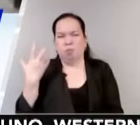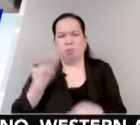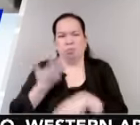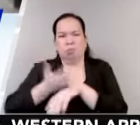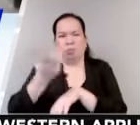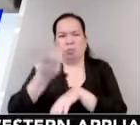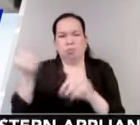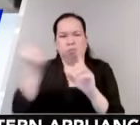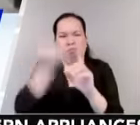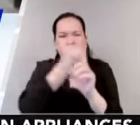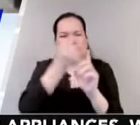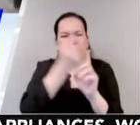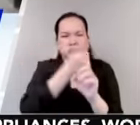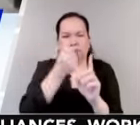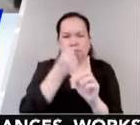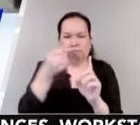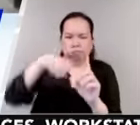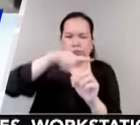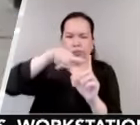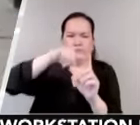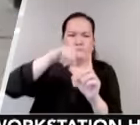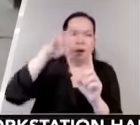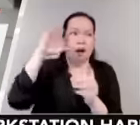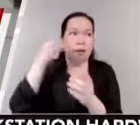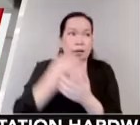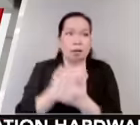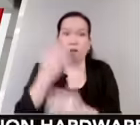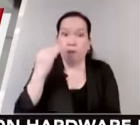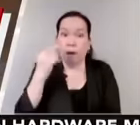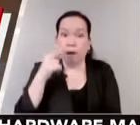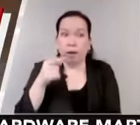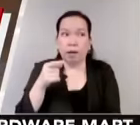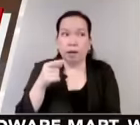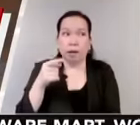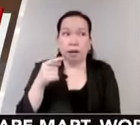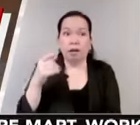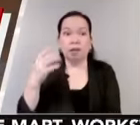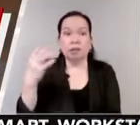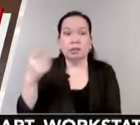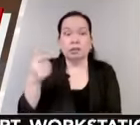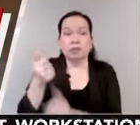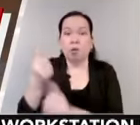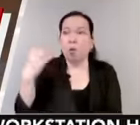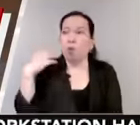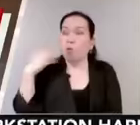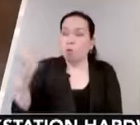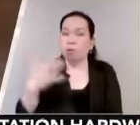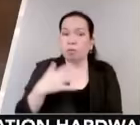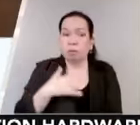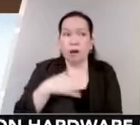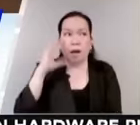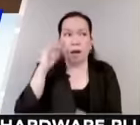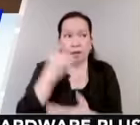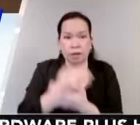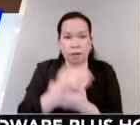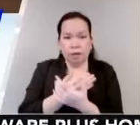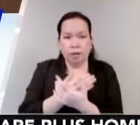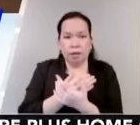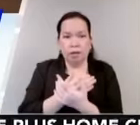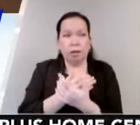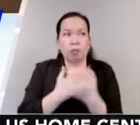kanyang anak. Sinadya po dahil may gusto po siya sa anak ko. Meron daw pong biglang inaakap